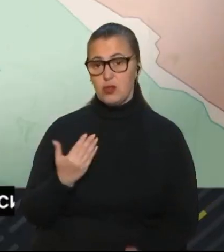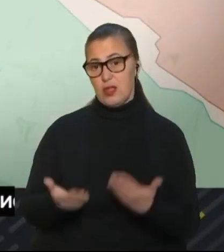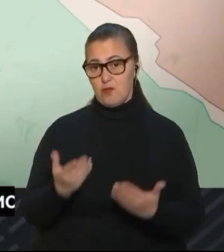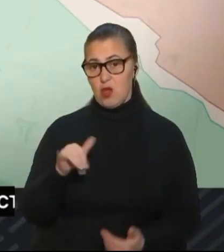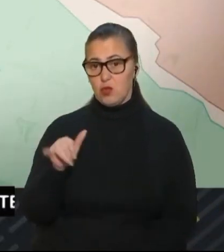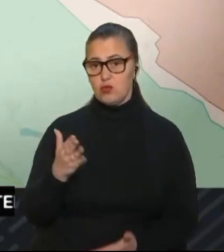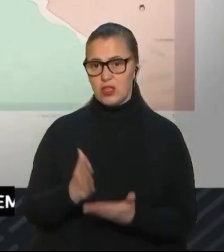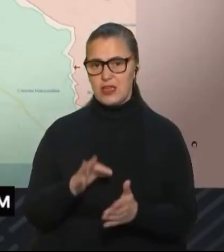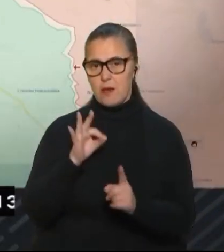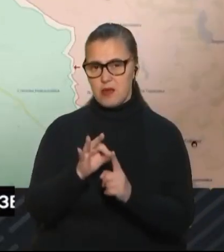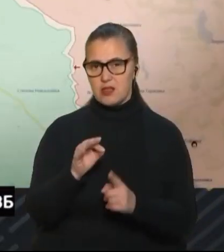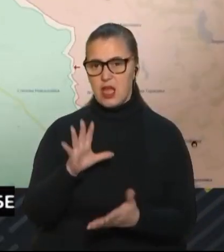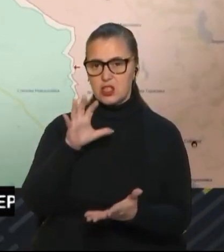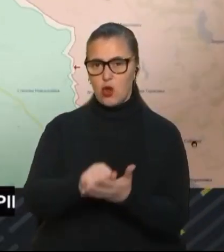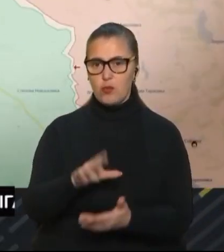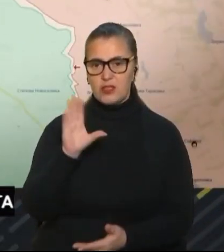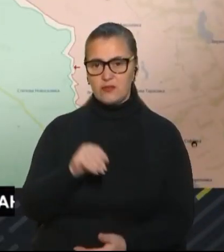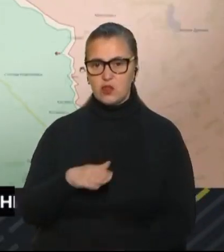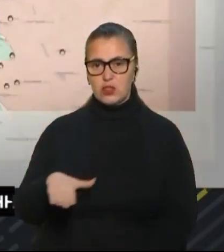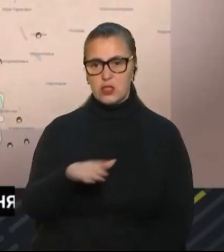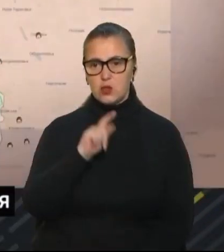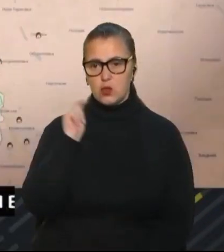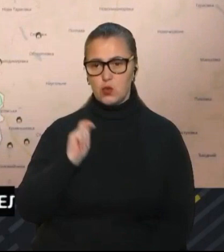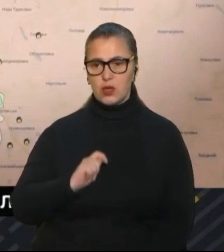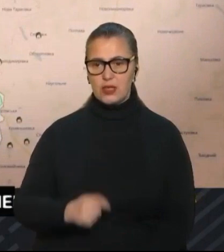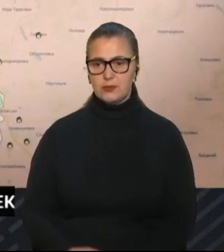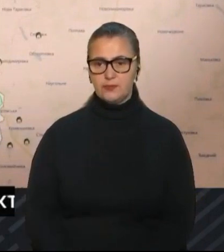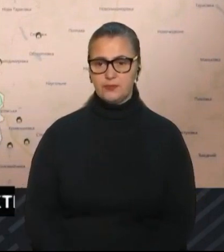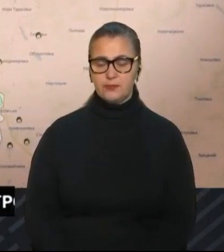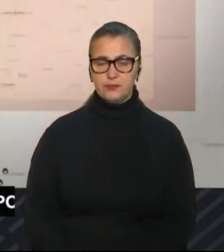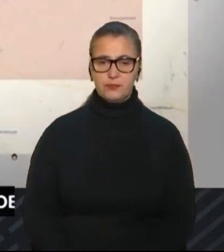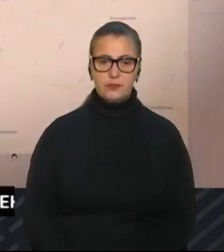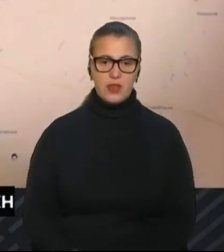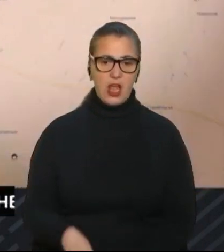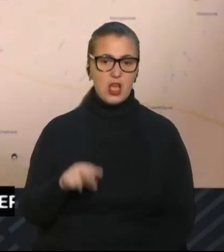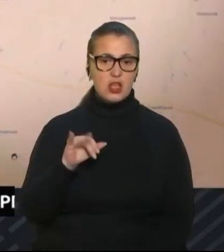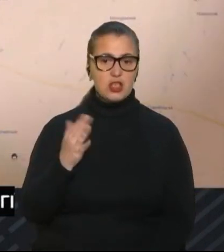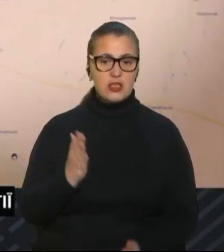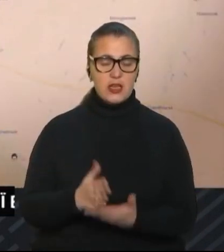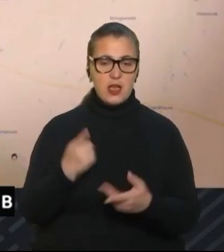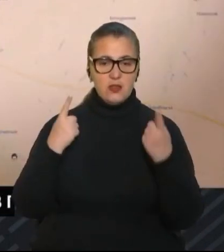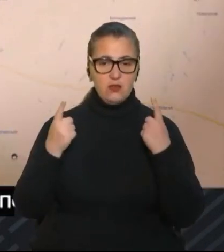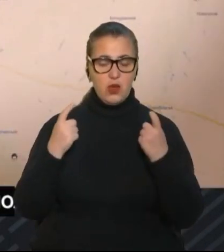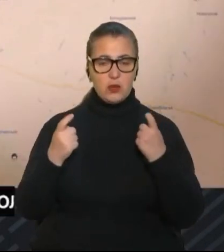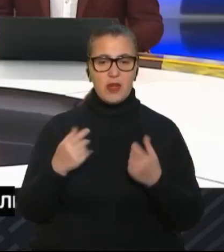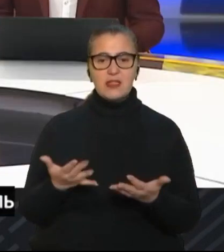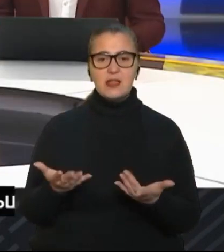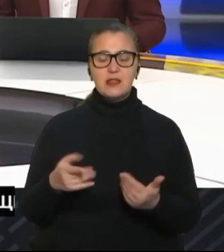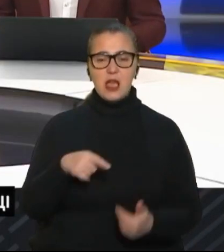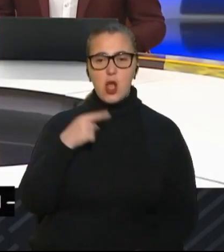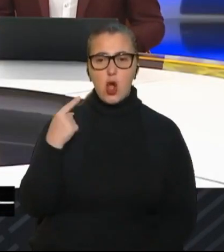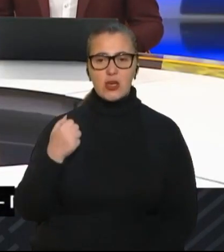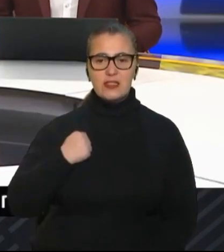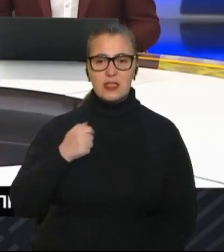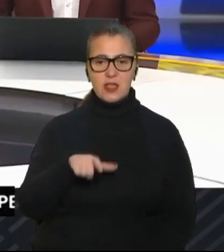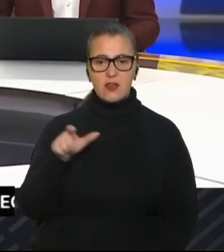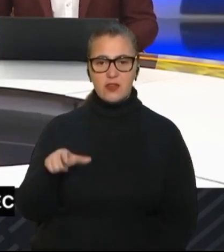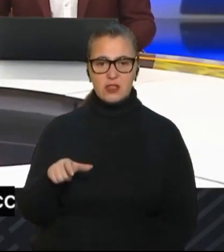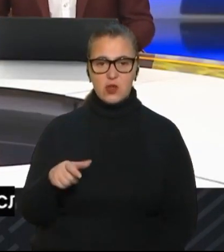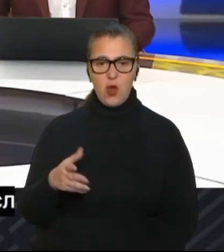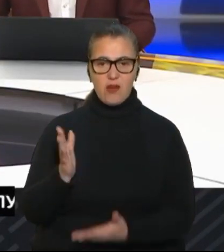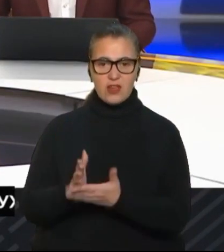на меті захопити всю територію України. Пане Іване, чи є інформація про те, скільки російських військових